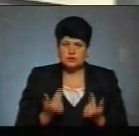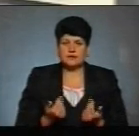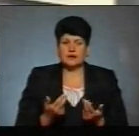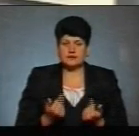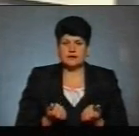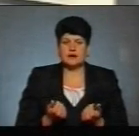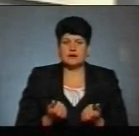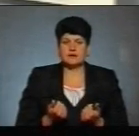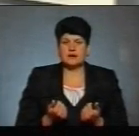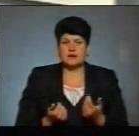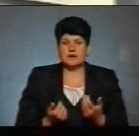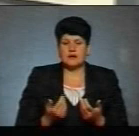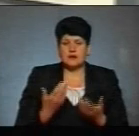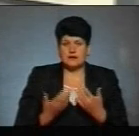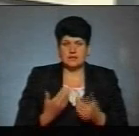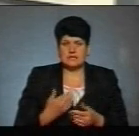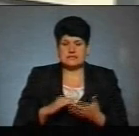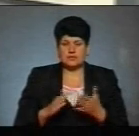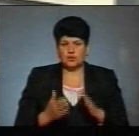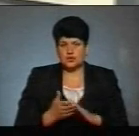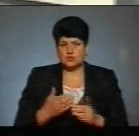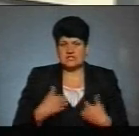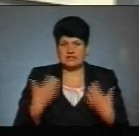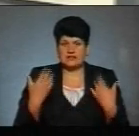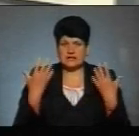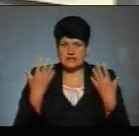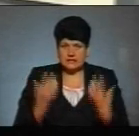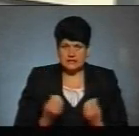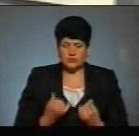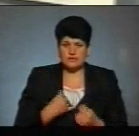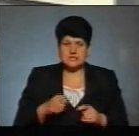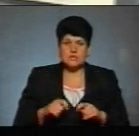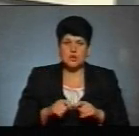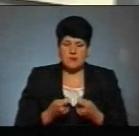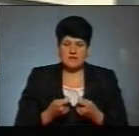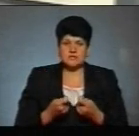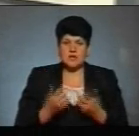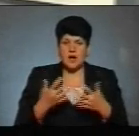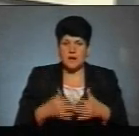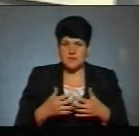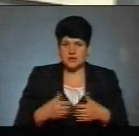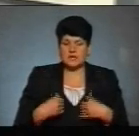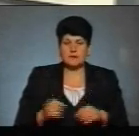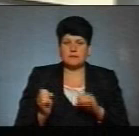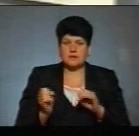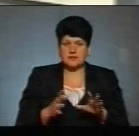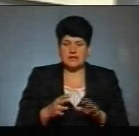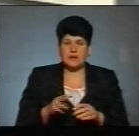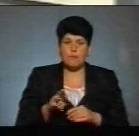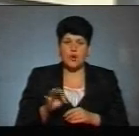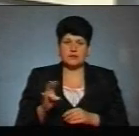Ви розумієте, звичайно, що так. Але от у нас ситуація на вихідні дні, значить, у нас зламався апарат, який ми передали в